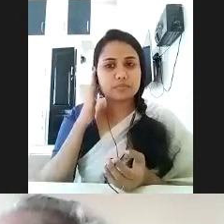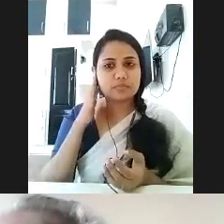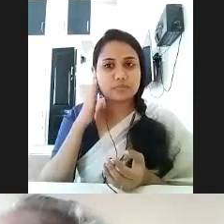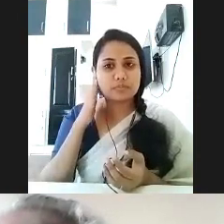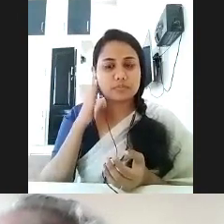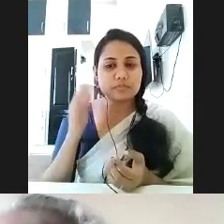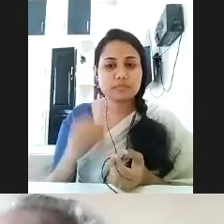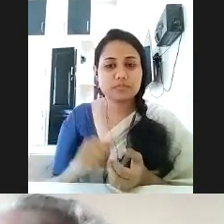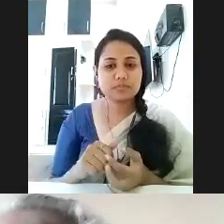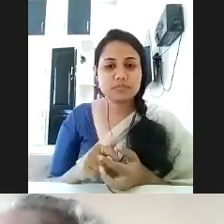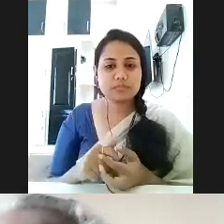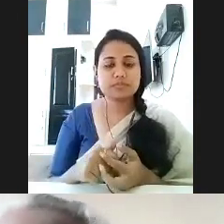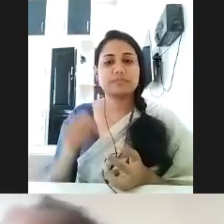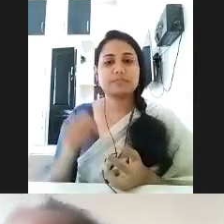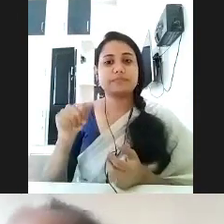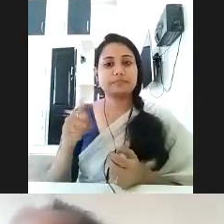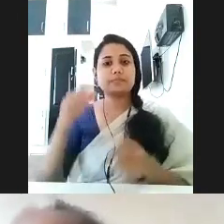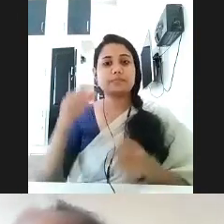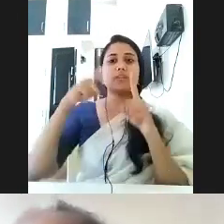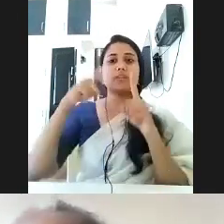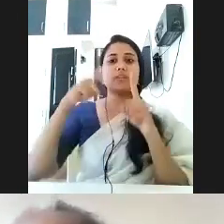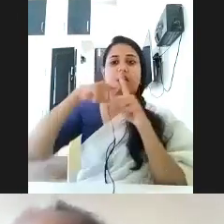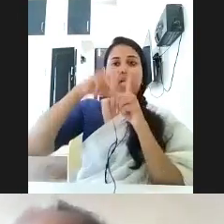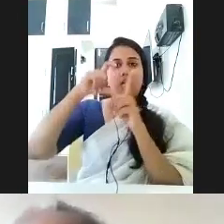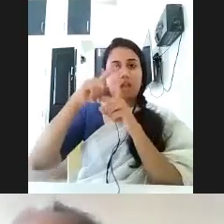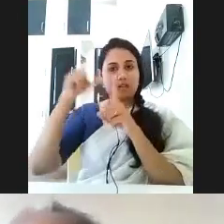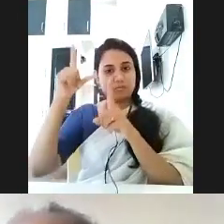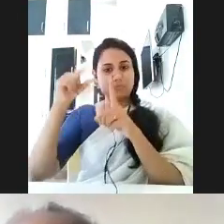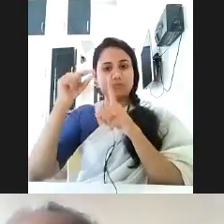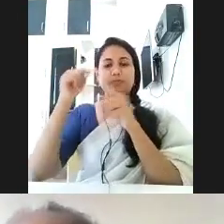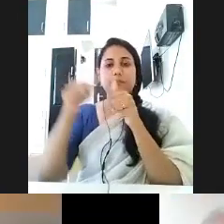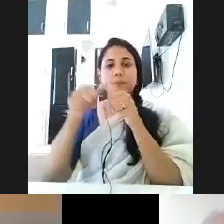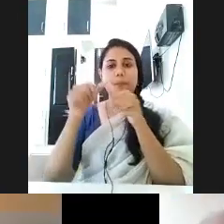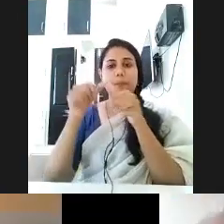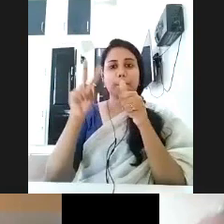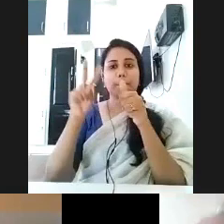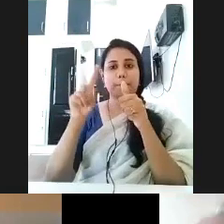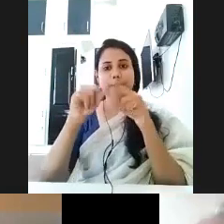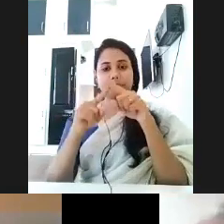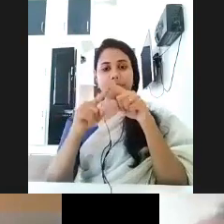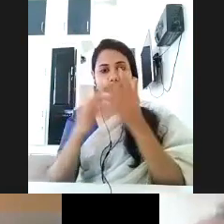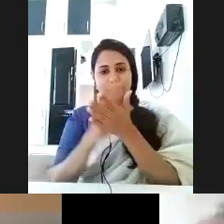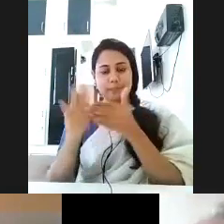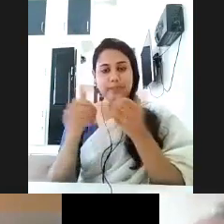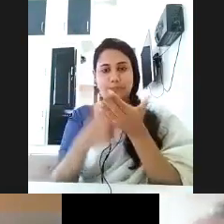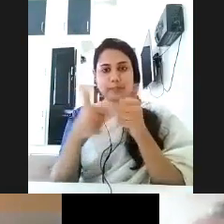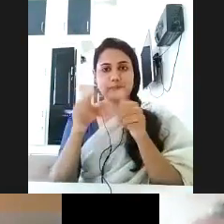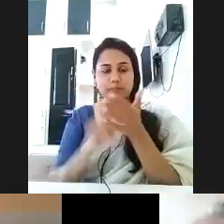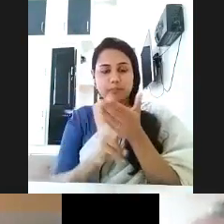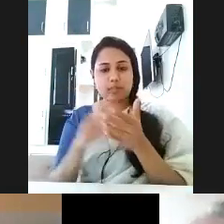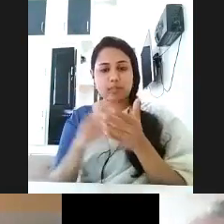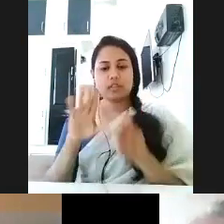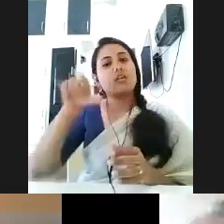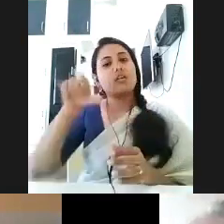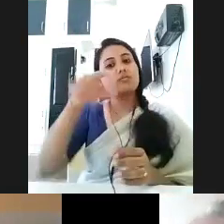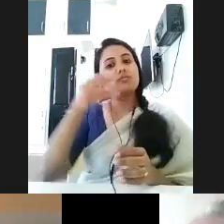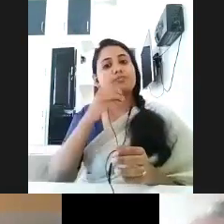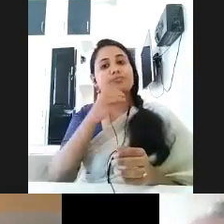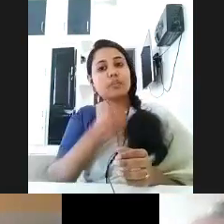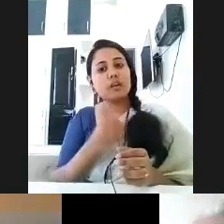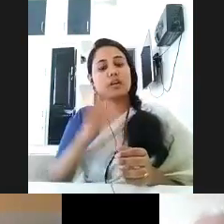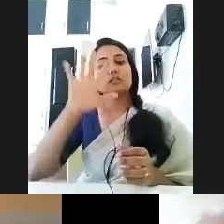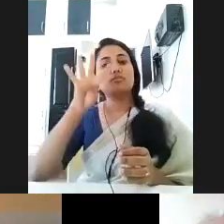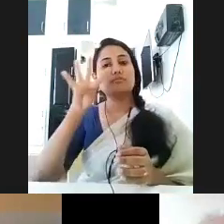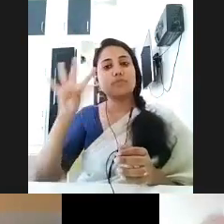ഇത് പവിത്രനാണ്, കാസർഗോഡിന്. പറയൂ സർ. പിന്നെ ഞാൻ 54 ഏജിലെ SMA